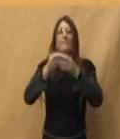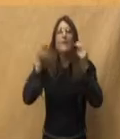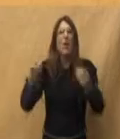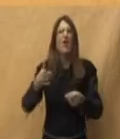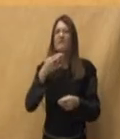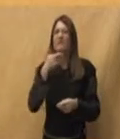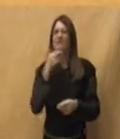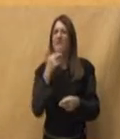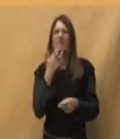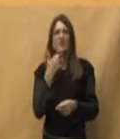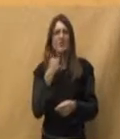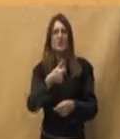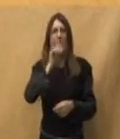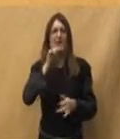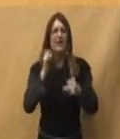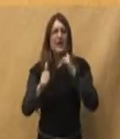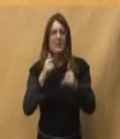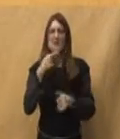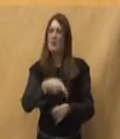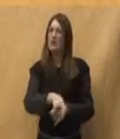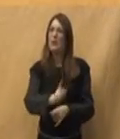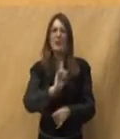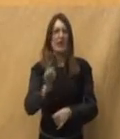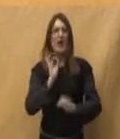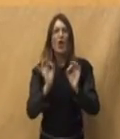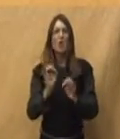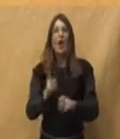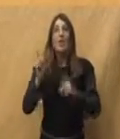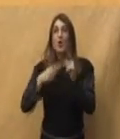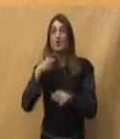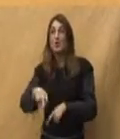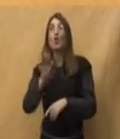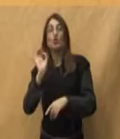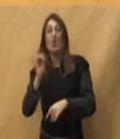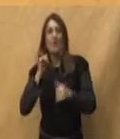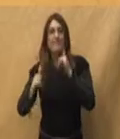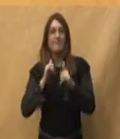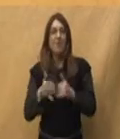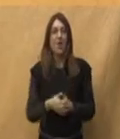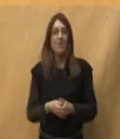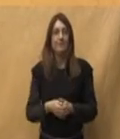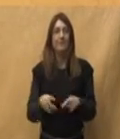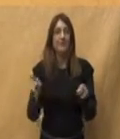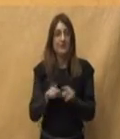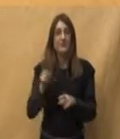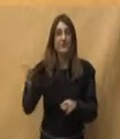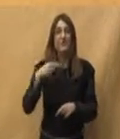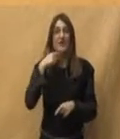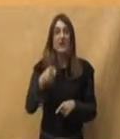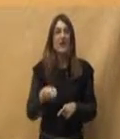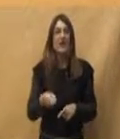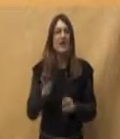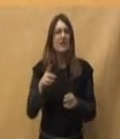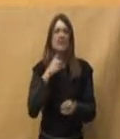piju mlijeko ili zašto govore da mlijeko nije dobro ili zašto da je mlijeko dobro? Ali ono isto što je jako dobro, govorite,